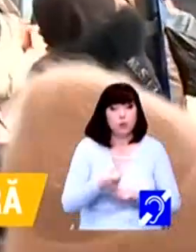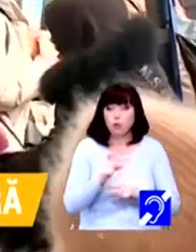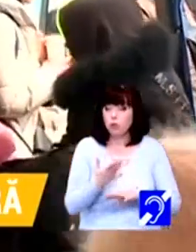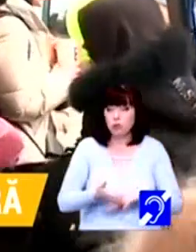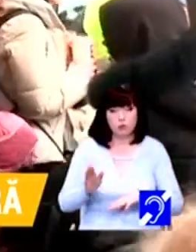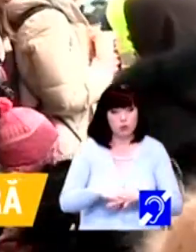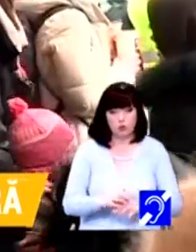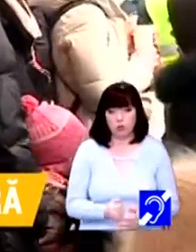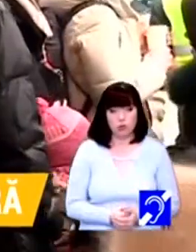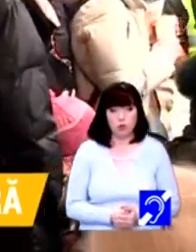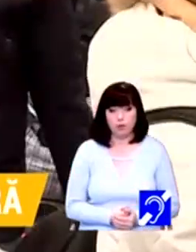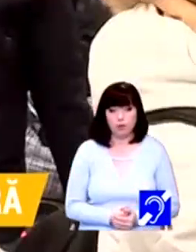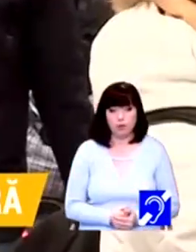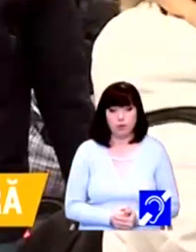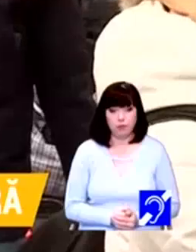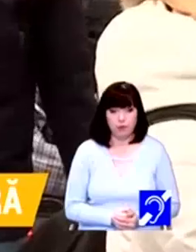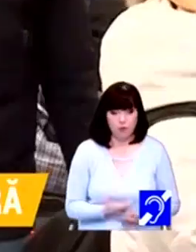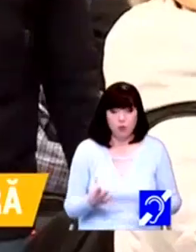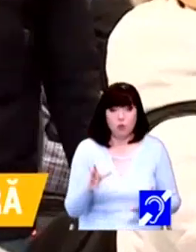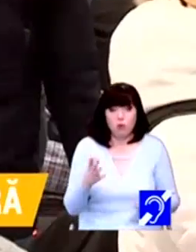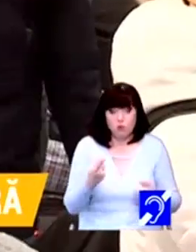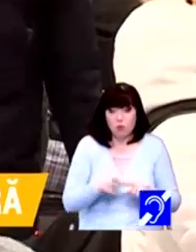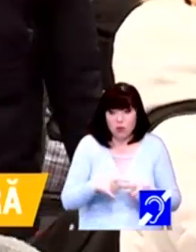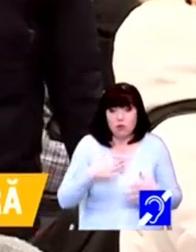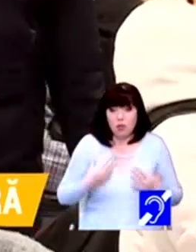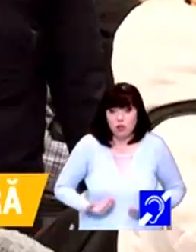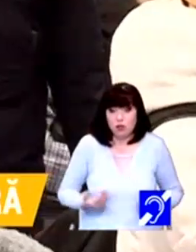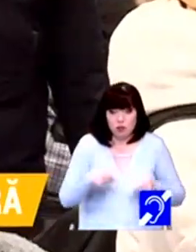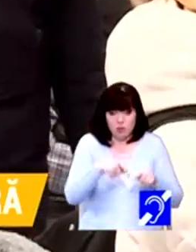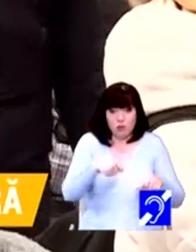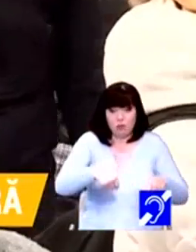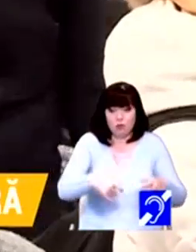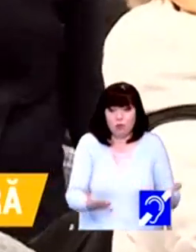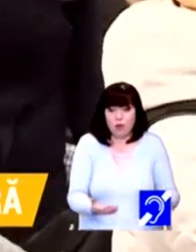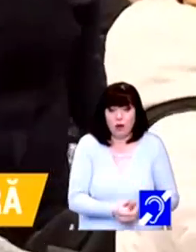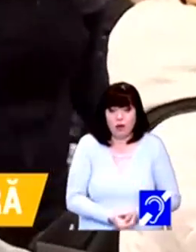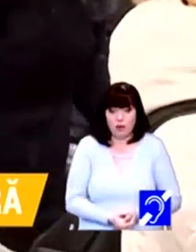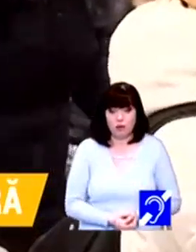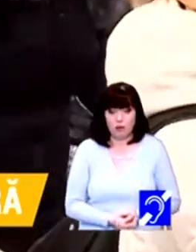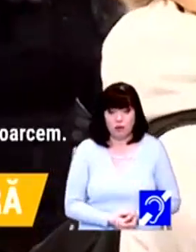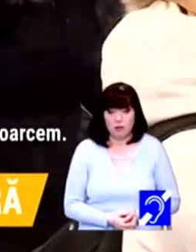очень трудно. Ну, это вся жизнь наша, сумка.